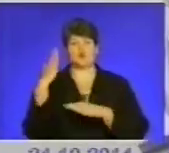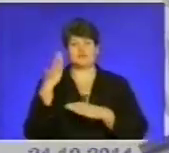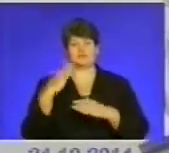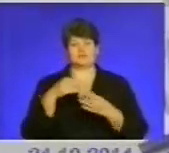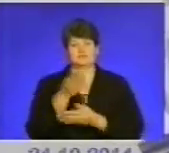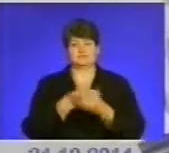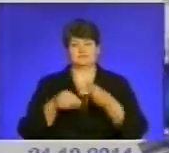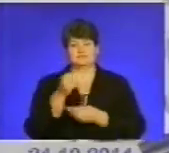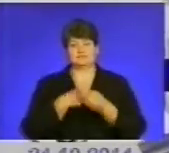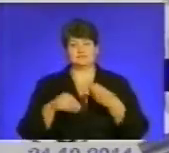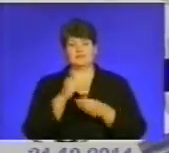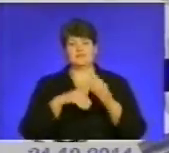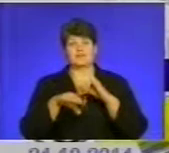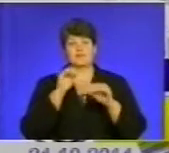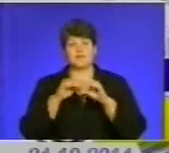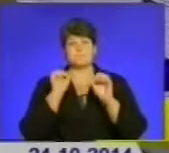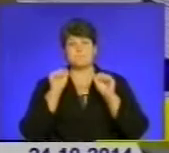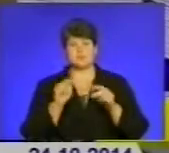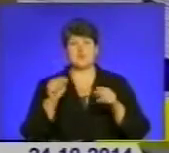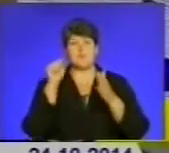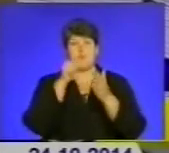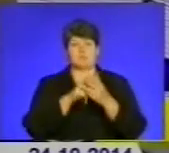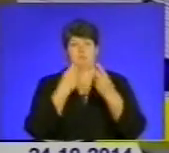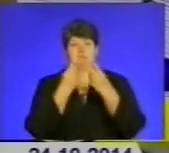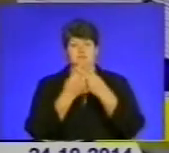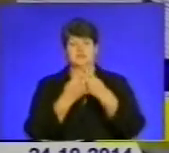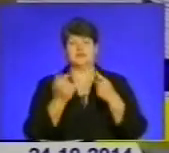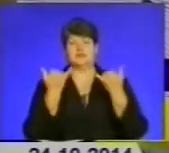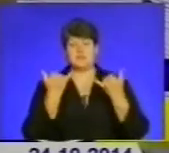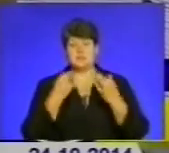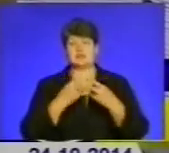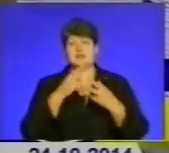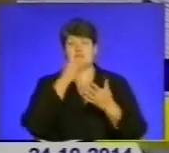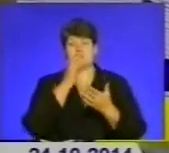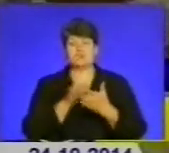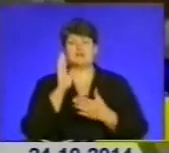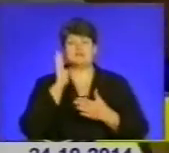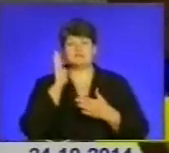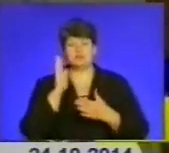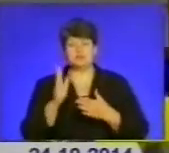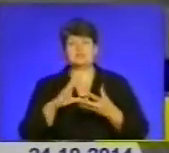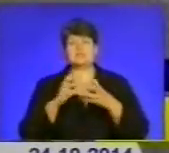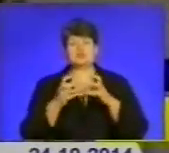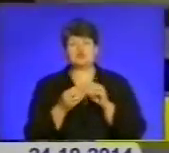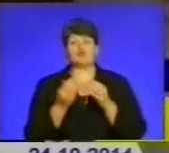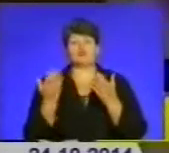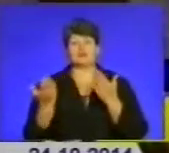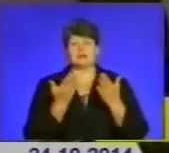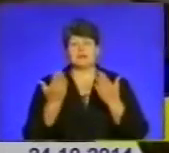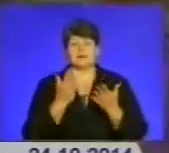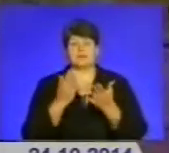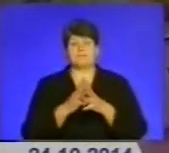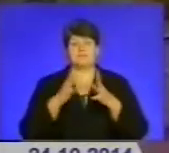під час виборчого процесу, можна потрапити за грати. Відтепер кримінальна відповідальність наступає навіть за суму, яка перевищує 36